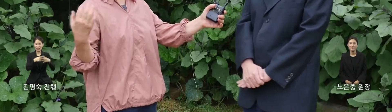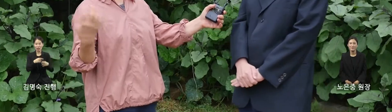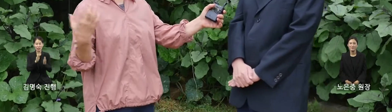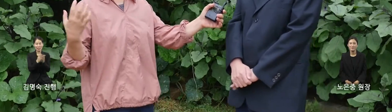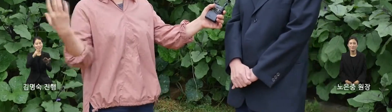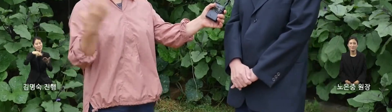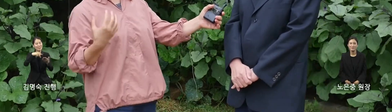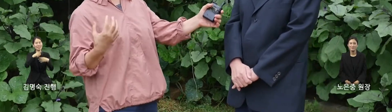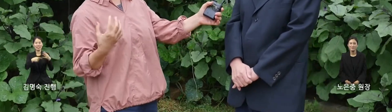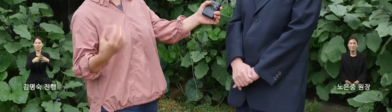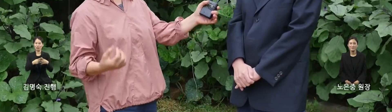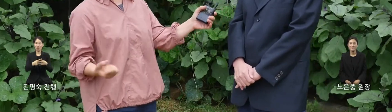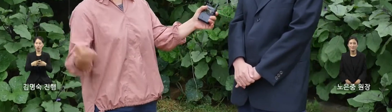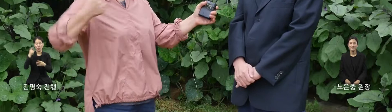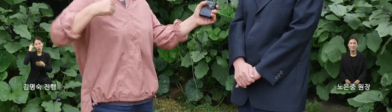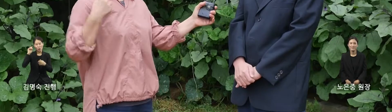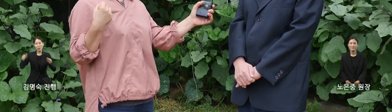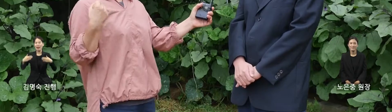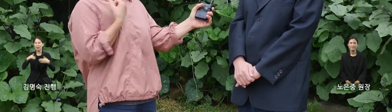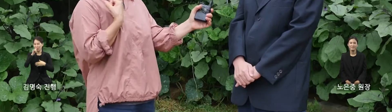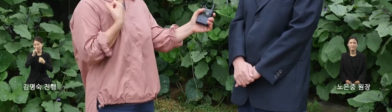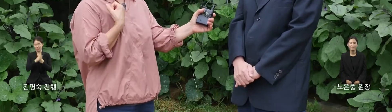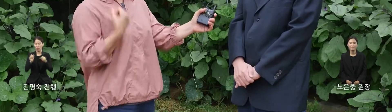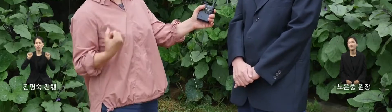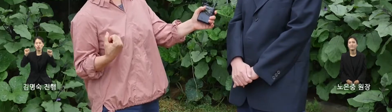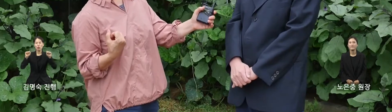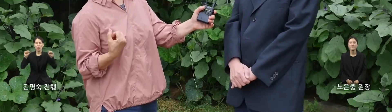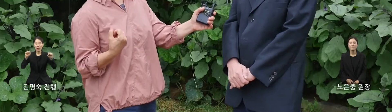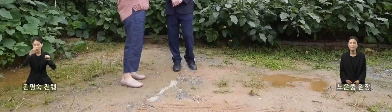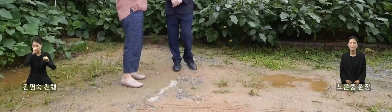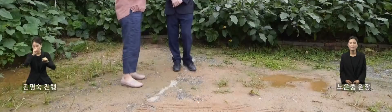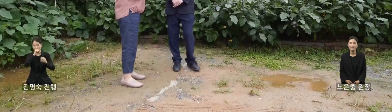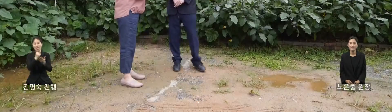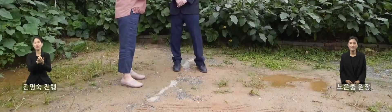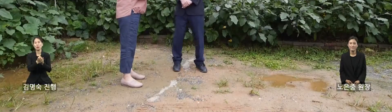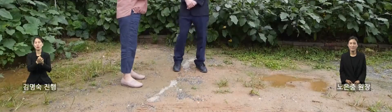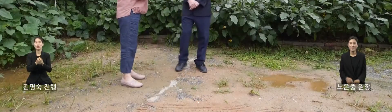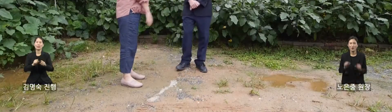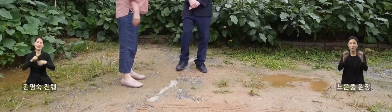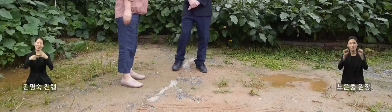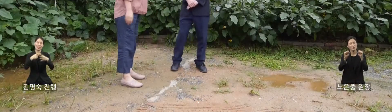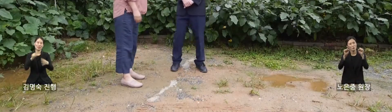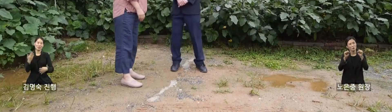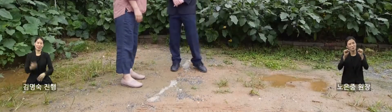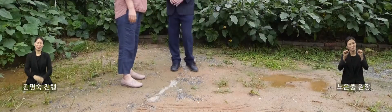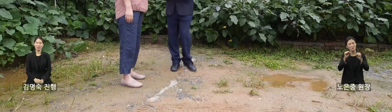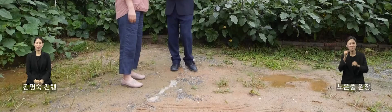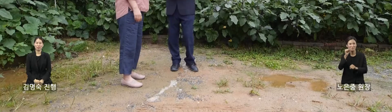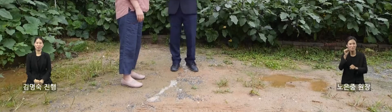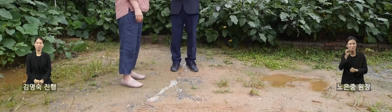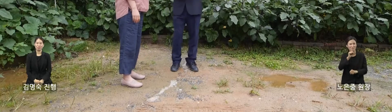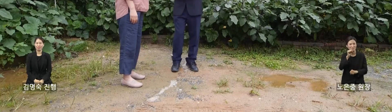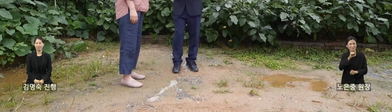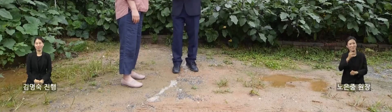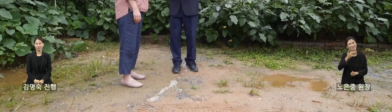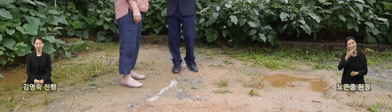하고 또 이제 선선해지니까 운동하기도 좋은 계절이고. 저는 운동은 별로 운동은 저는 운동을